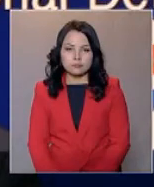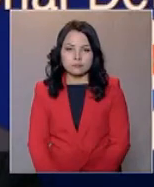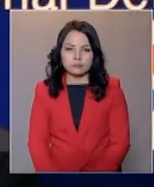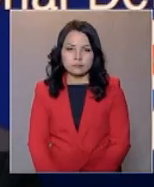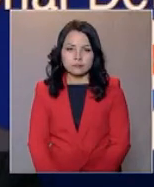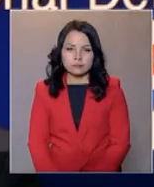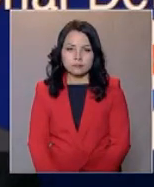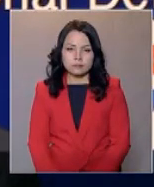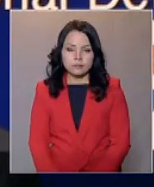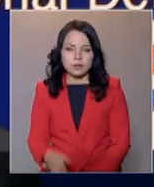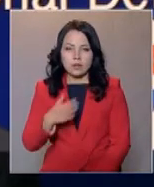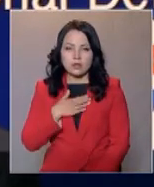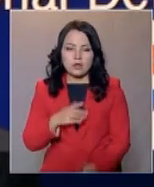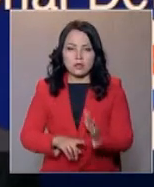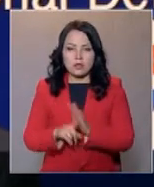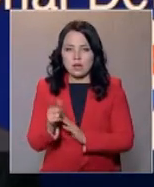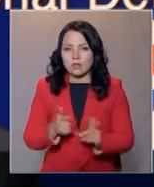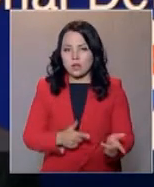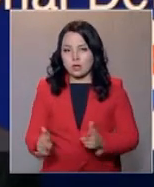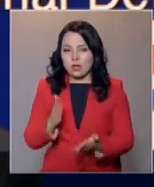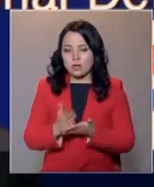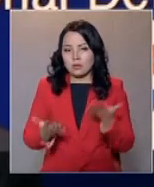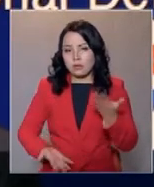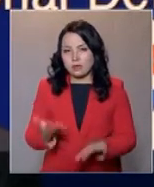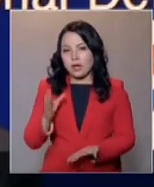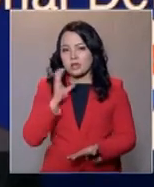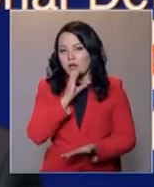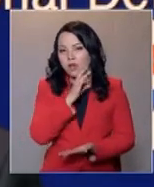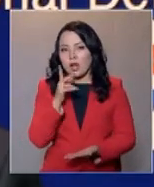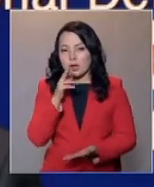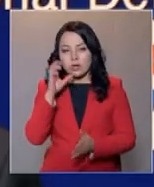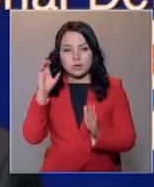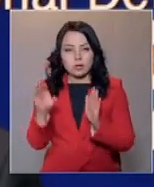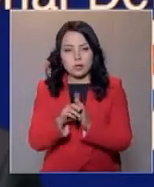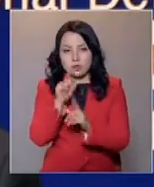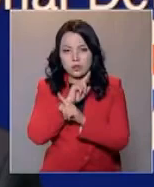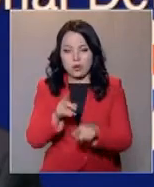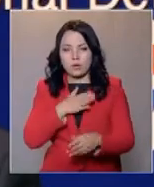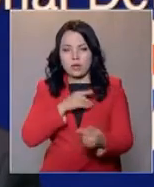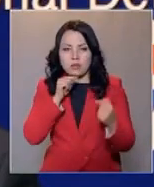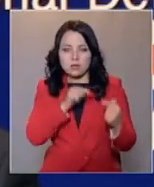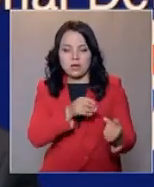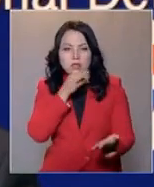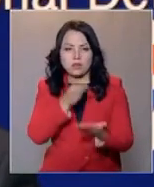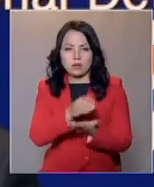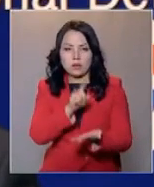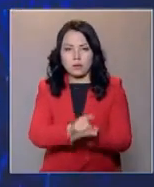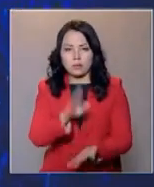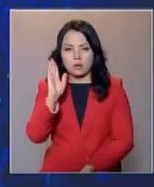Наша армия хорошо подготовлена. Если Северная Корея продолжит провокации, наш ответ будет беспощадным.